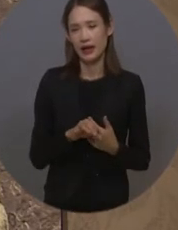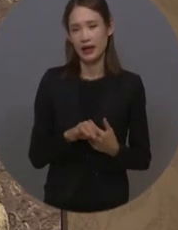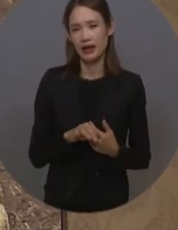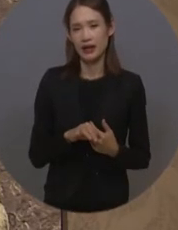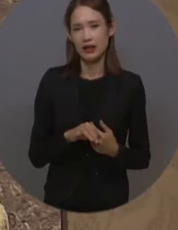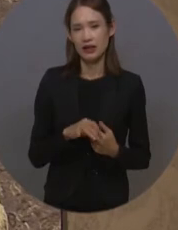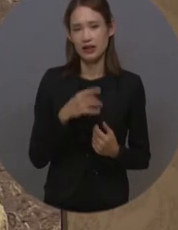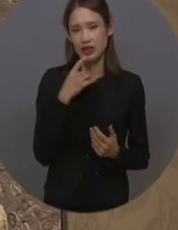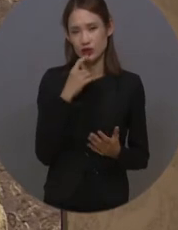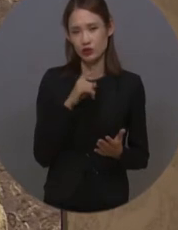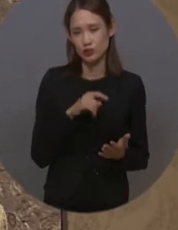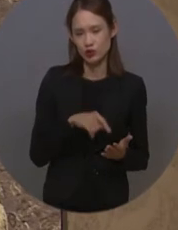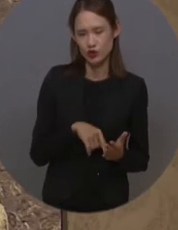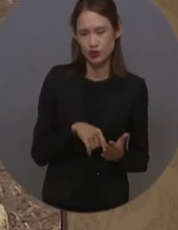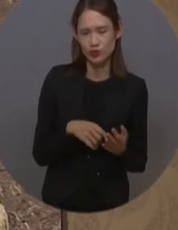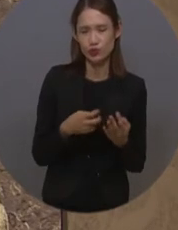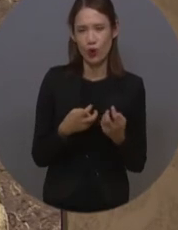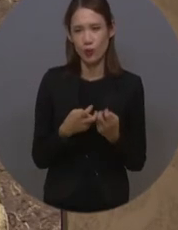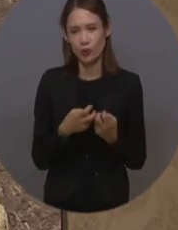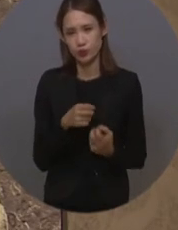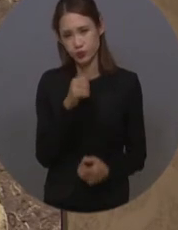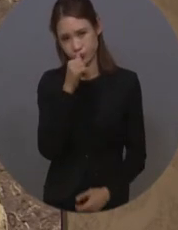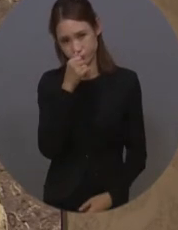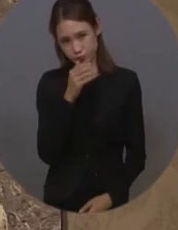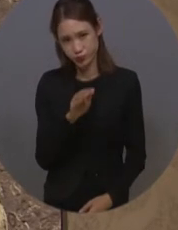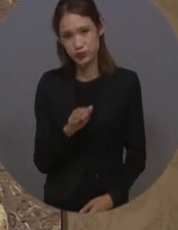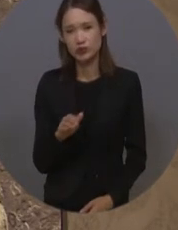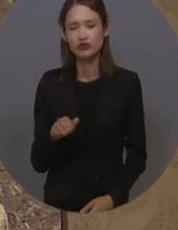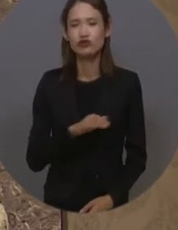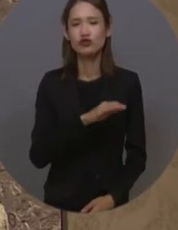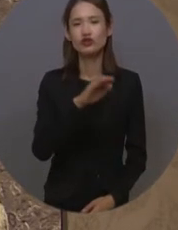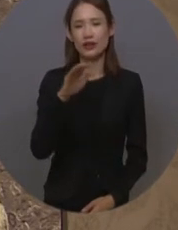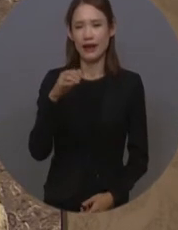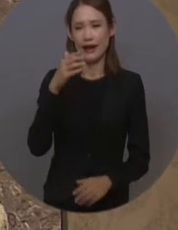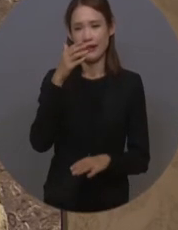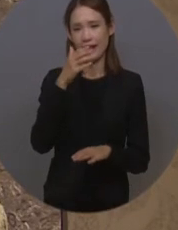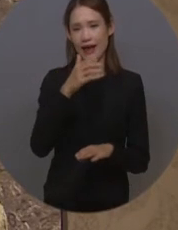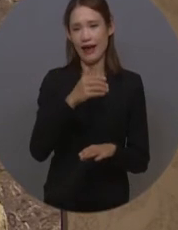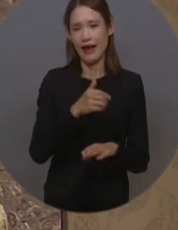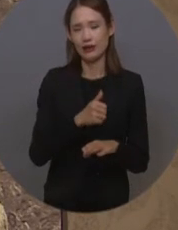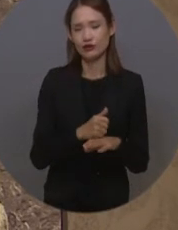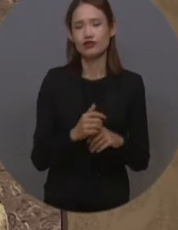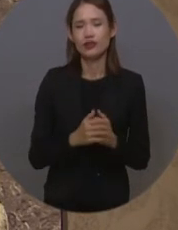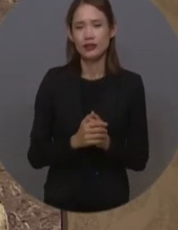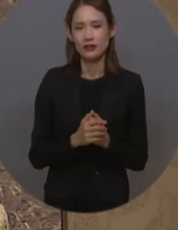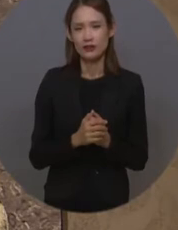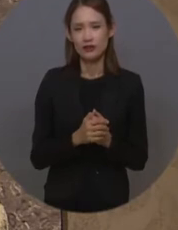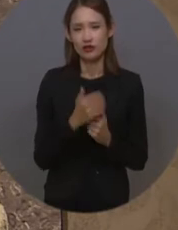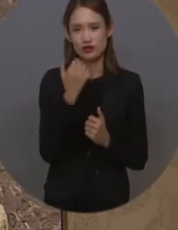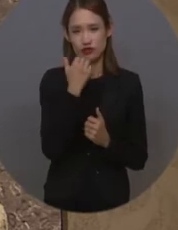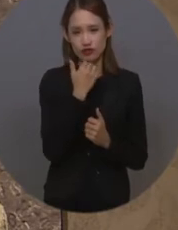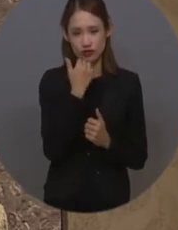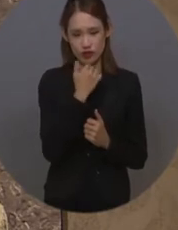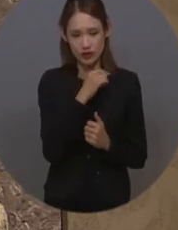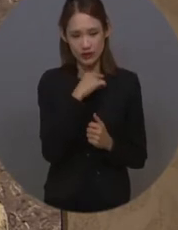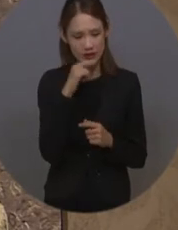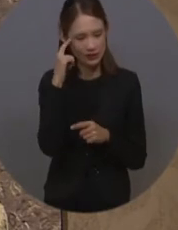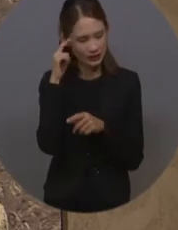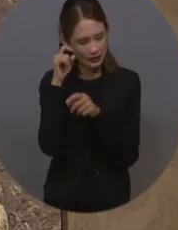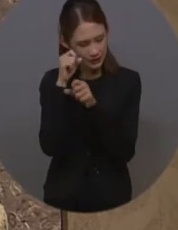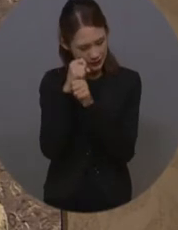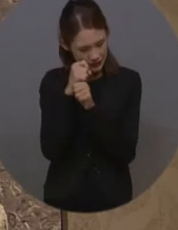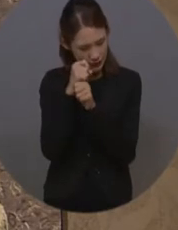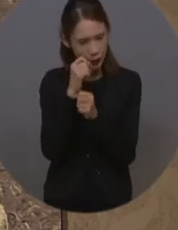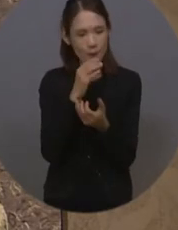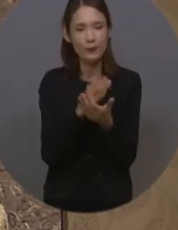가는 방법도 있었을 텐데 그래도 맞습니다. 우리가 후일에 어떤 누구누구에 의존해서가 아니라